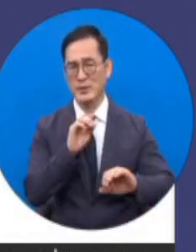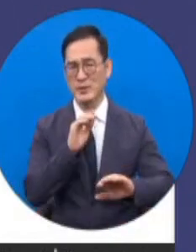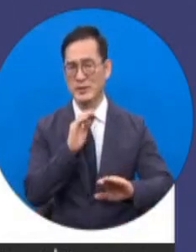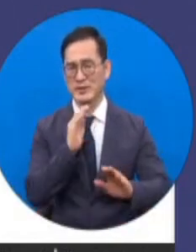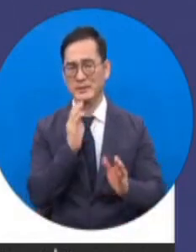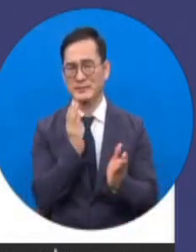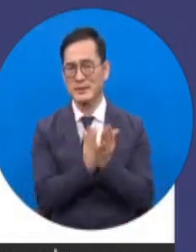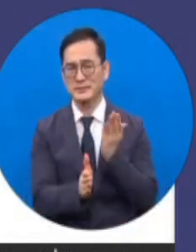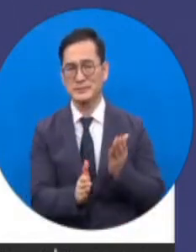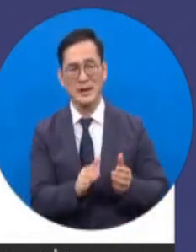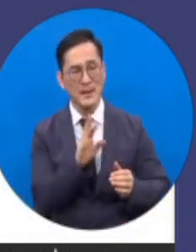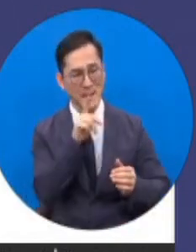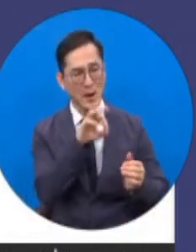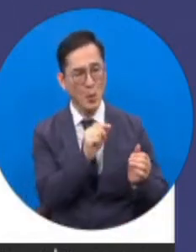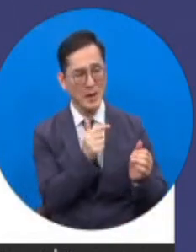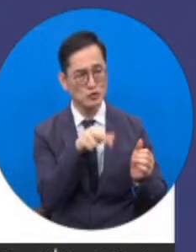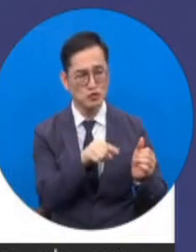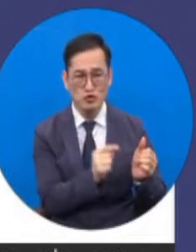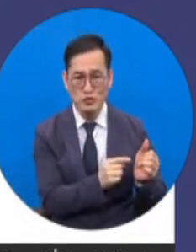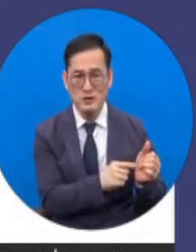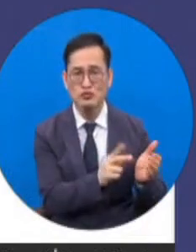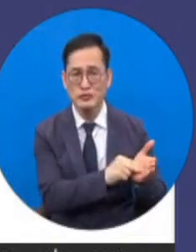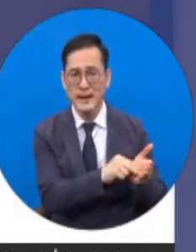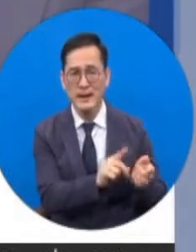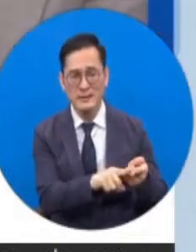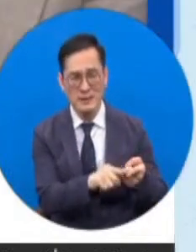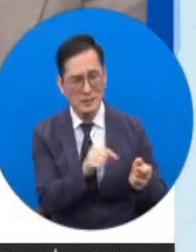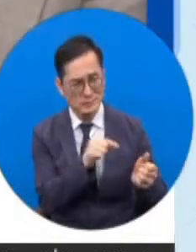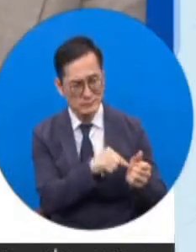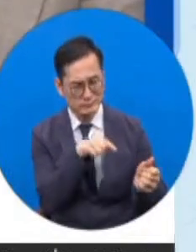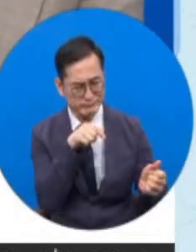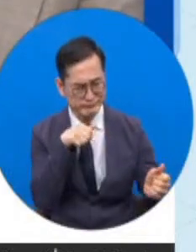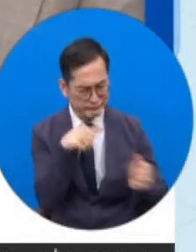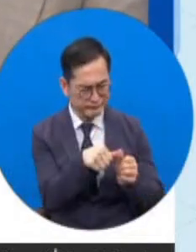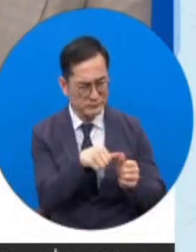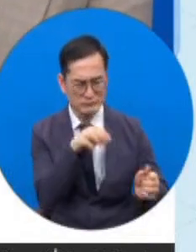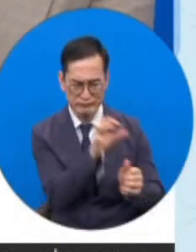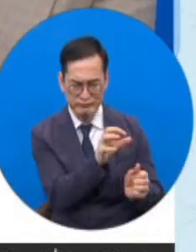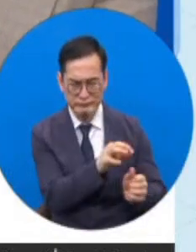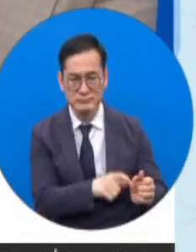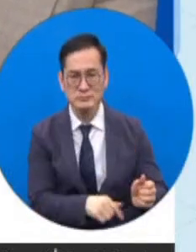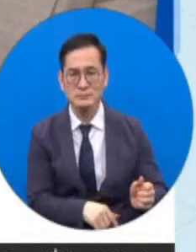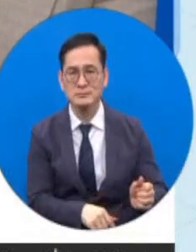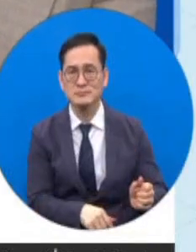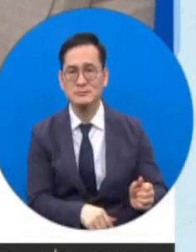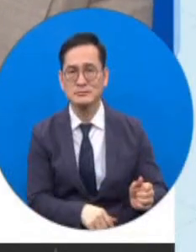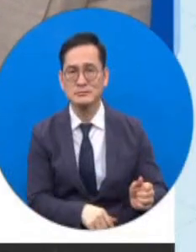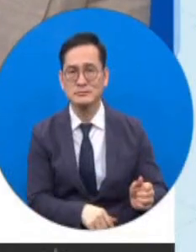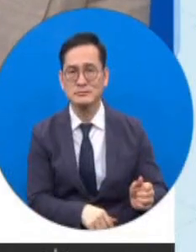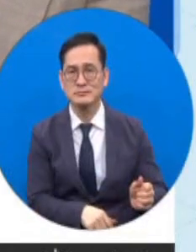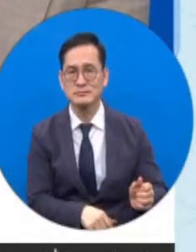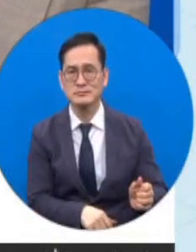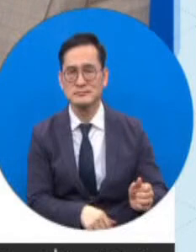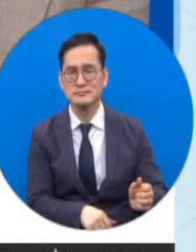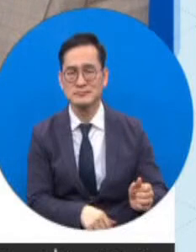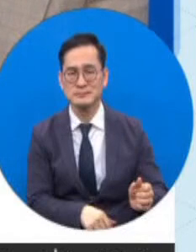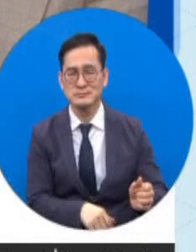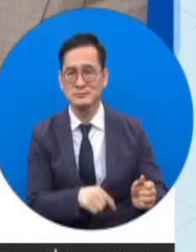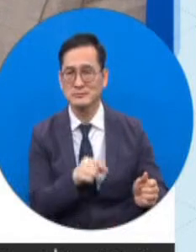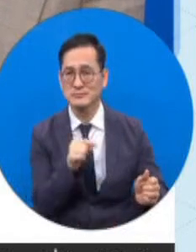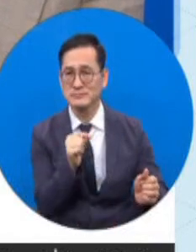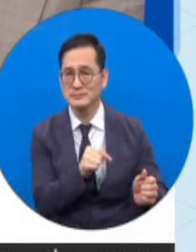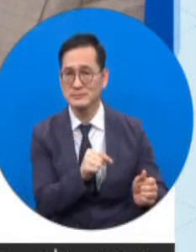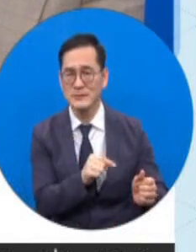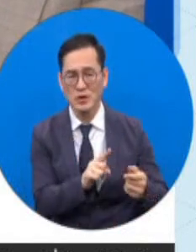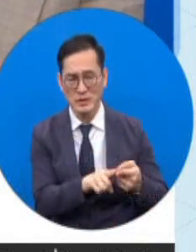음원 거는 박은주 원권 대로 강경하게 대처하면 되는 겁니다 다만 그렇다면 이게 민주당 만에 문제인지